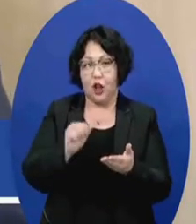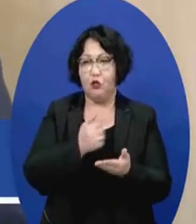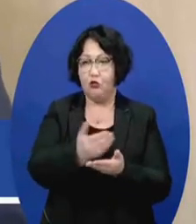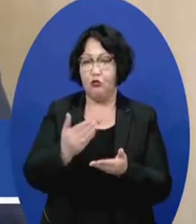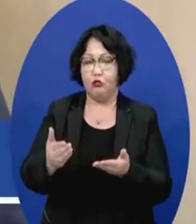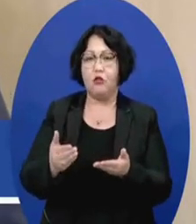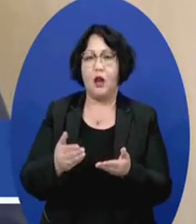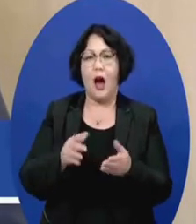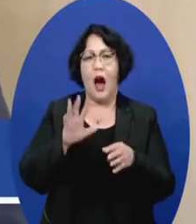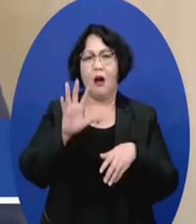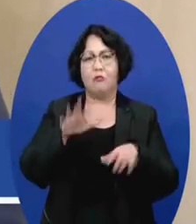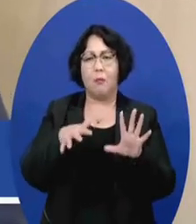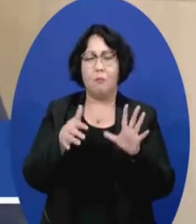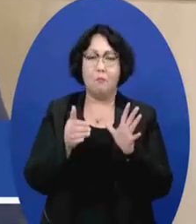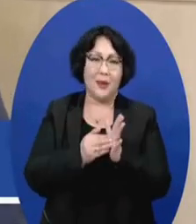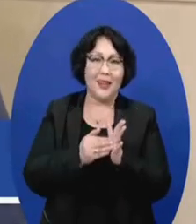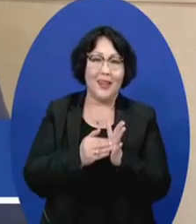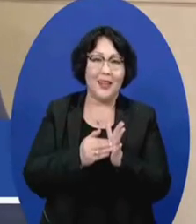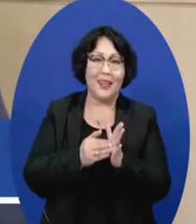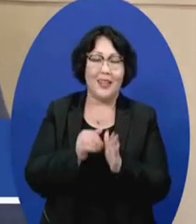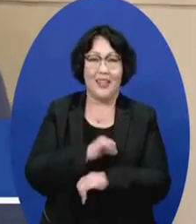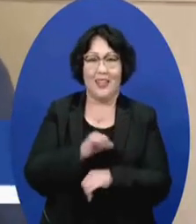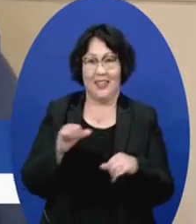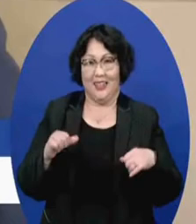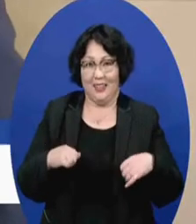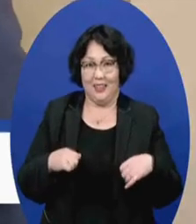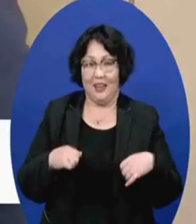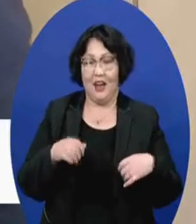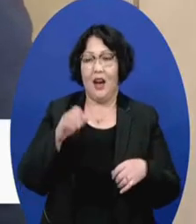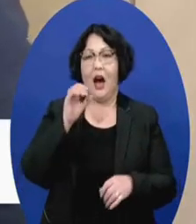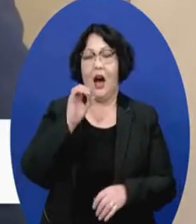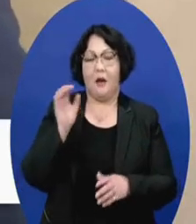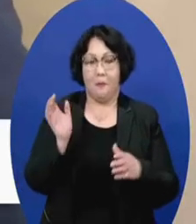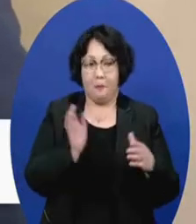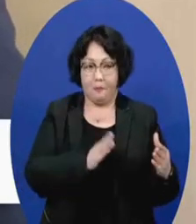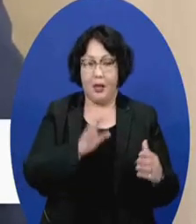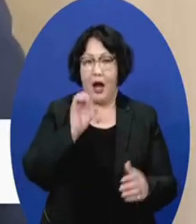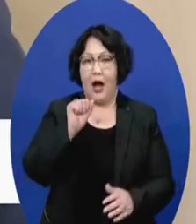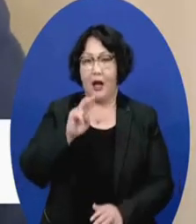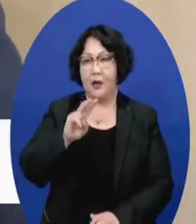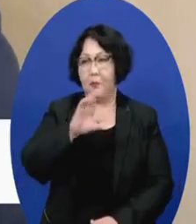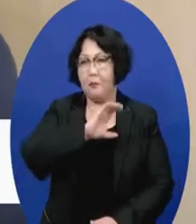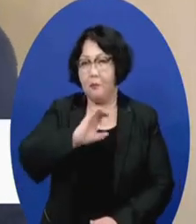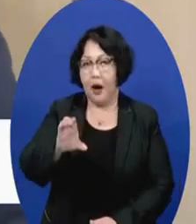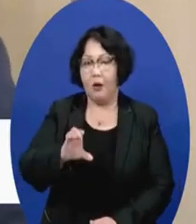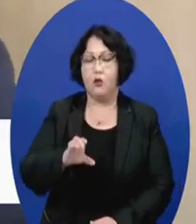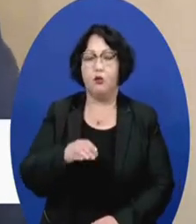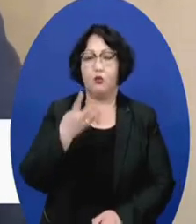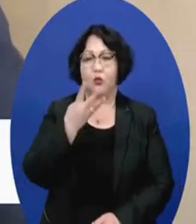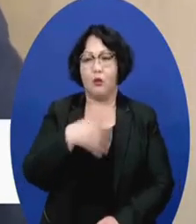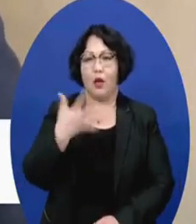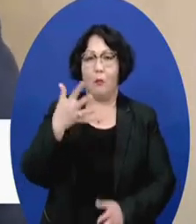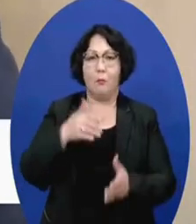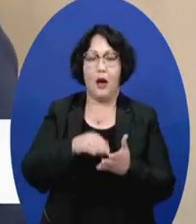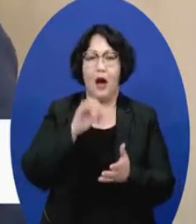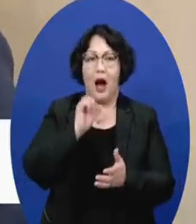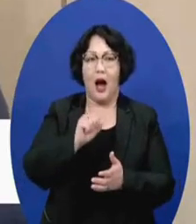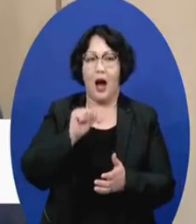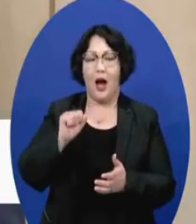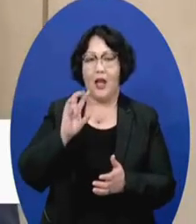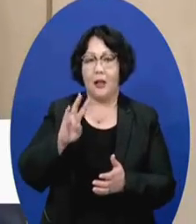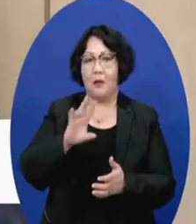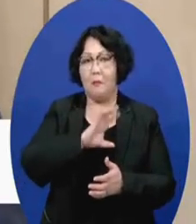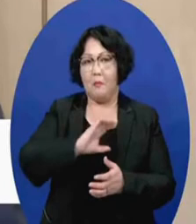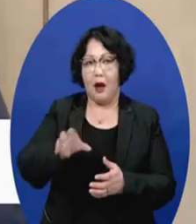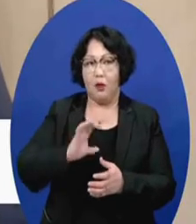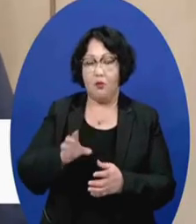нэг 15,000 иргэн. За аж ахуй нэгжийн хувьд бол нэг 4-5,000 аж ахуй нэгжтэр эдгээр